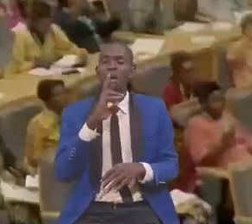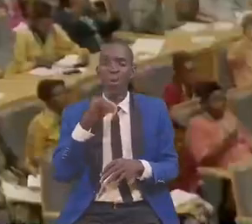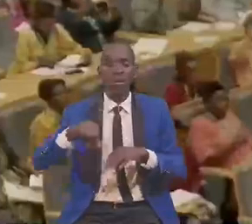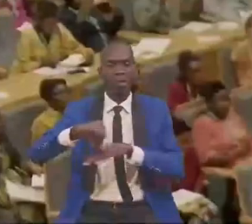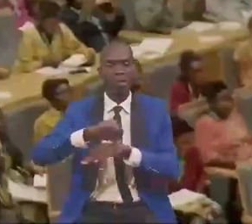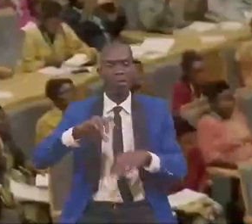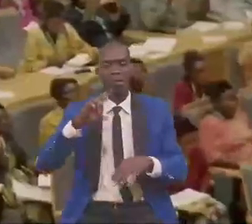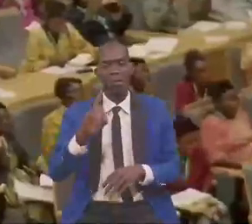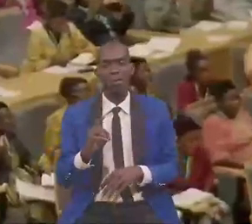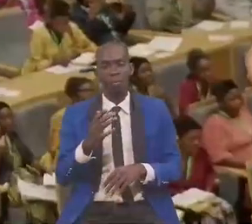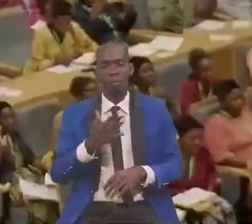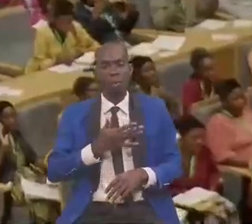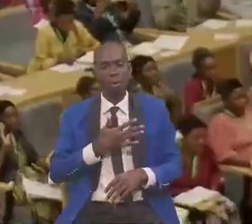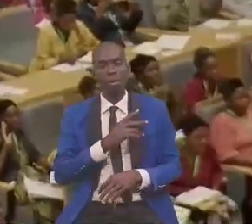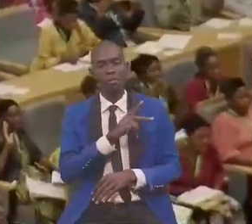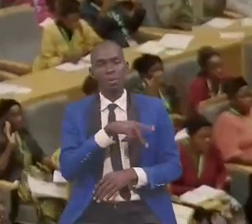personnalité est ointe.